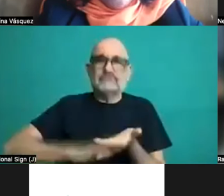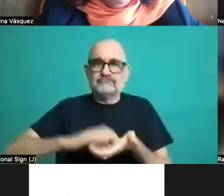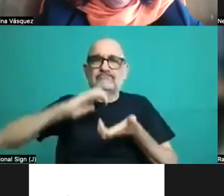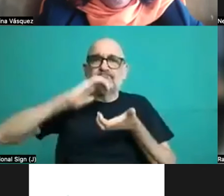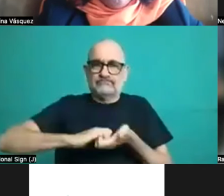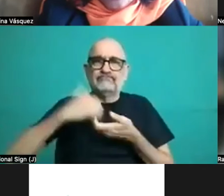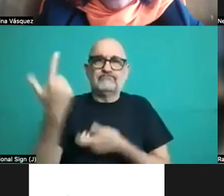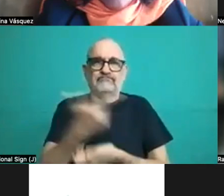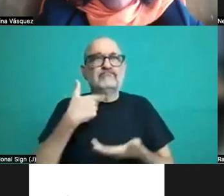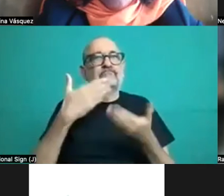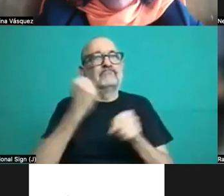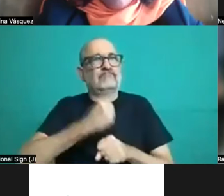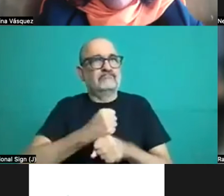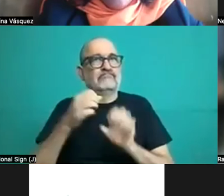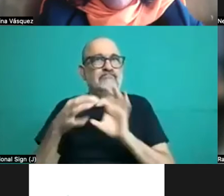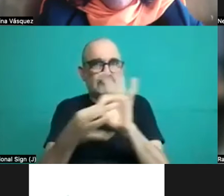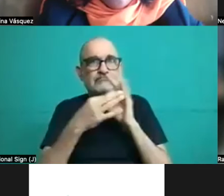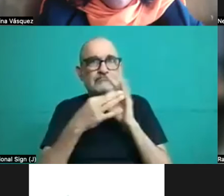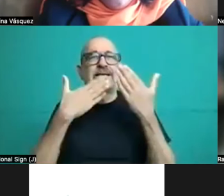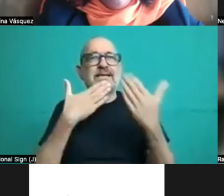agréable